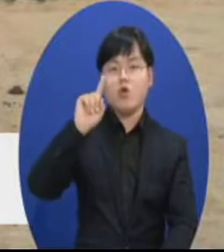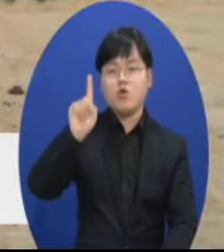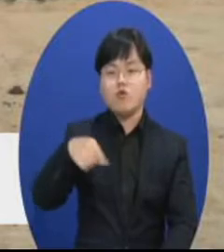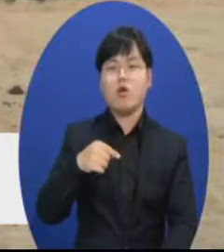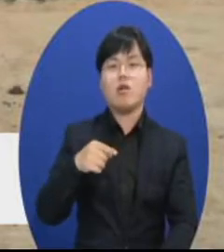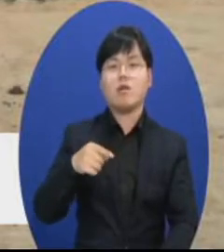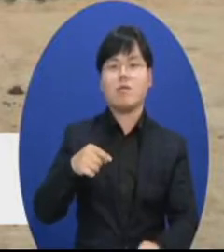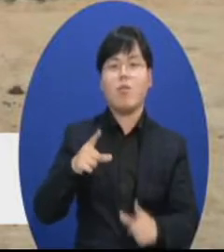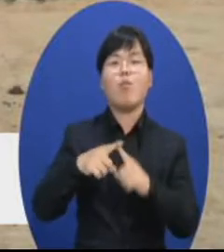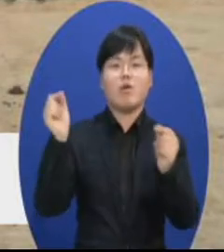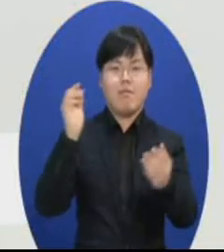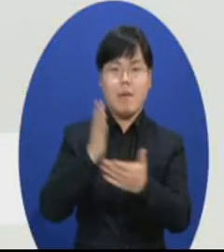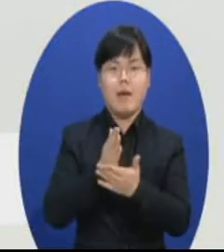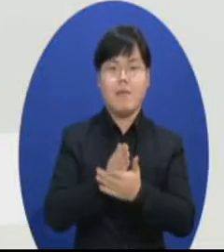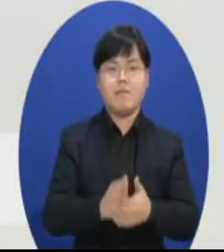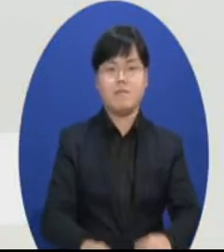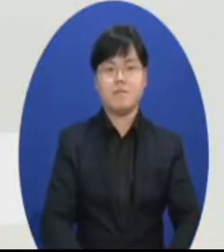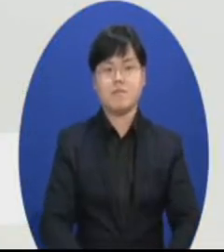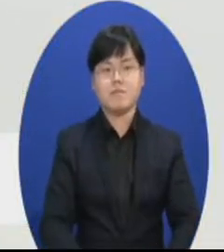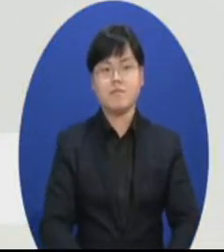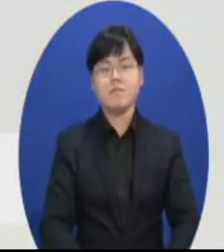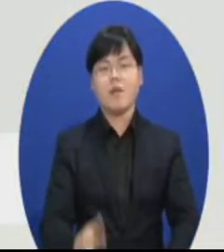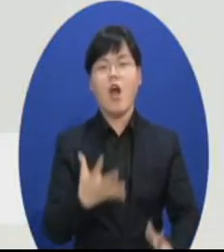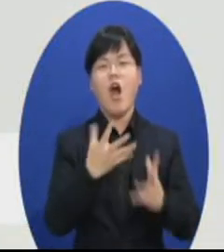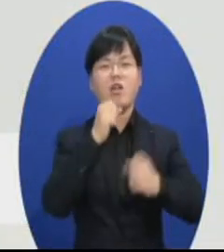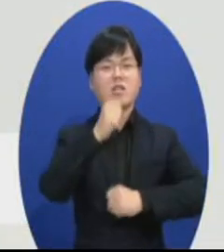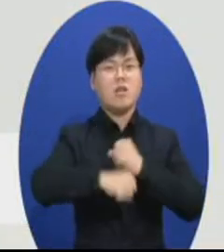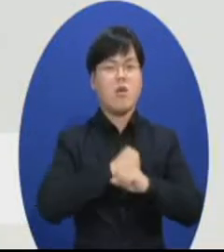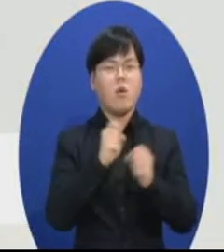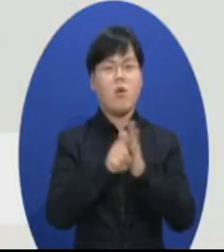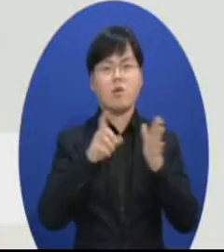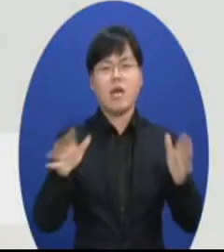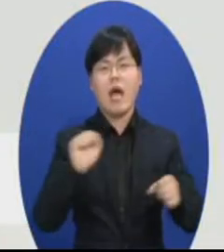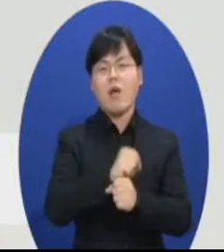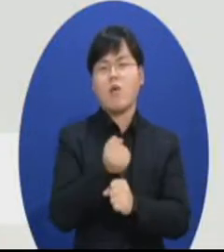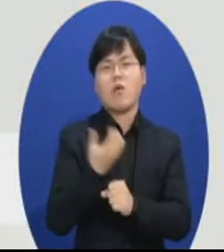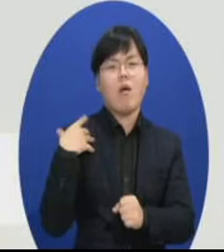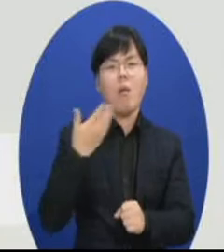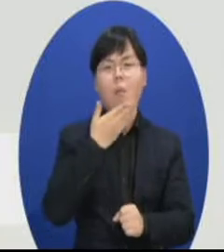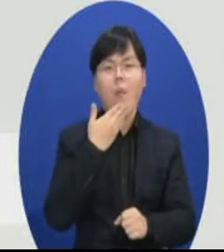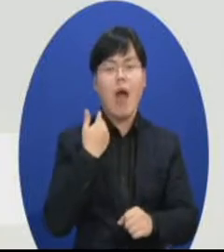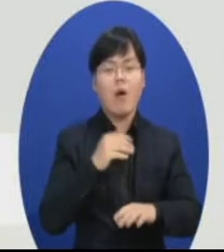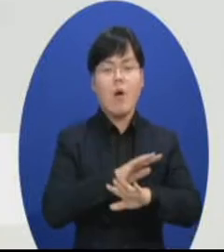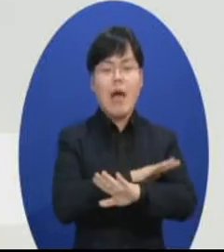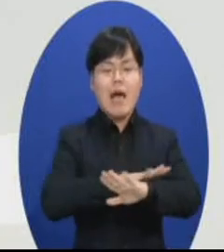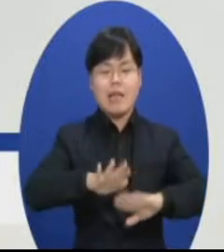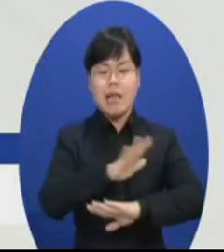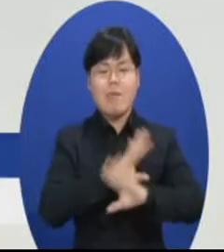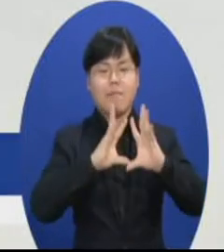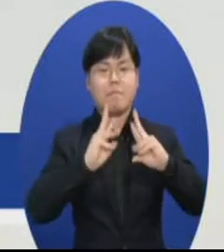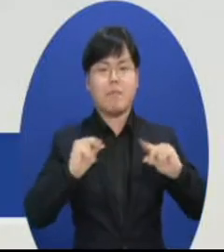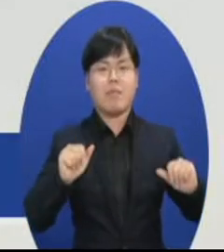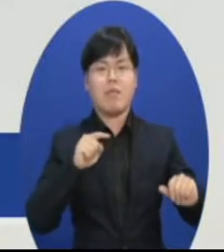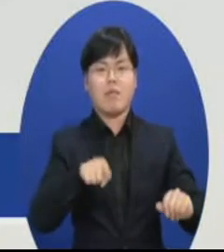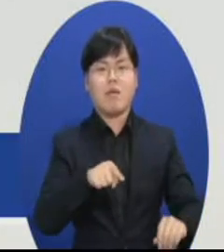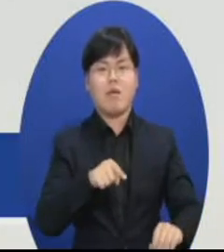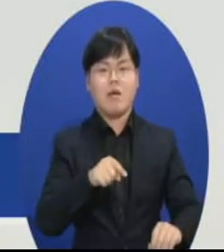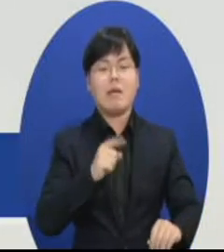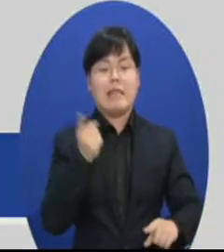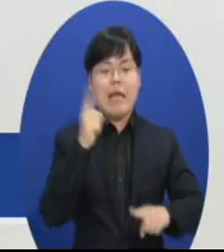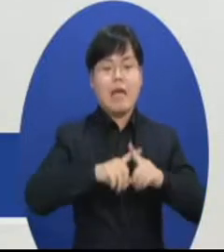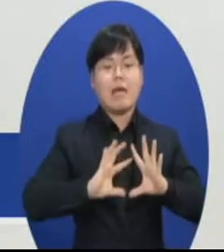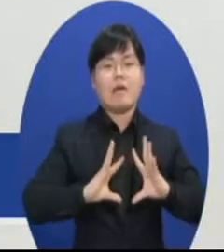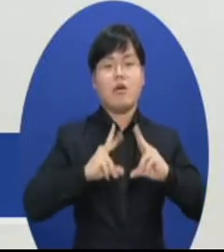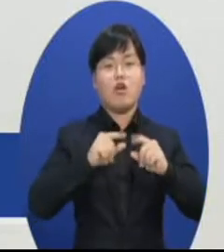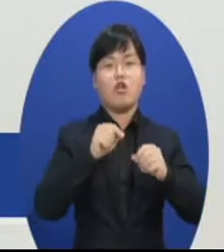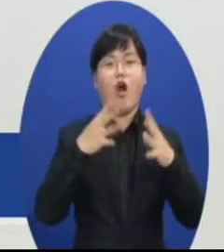зөвшөөрлийг цуцлаад байна. Олон жилийн турш хариуцлахгүй уул уурхайн улмаас эвдэрсэн газрын нөхөн сэргээх томоохон үүрэг даалгавар таах нь өнөгдөж